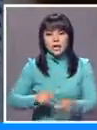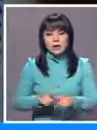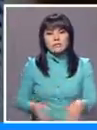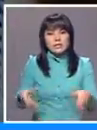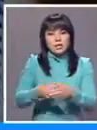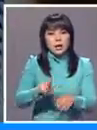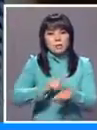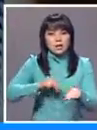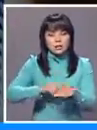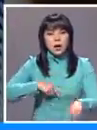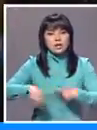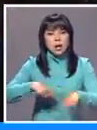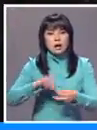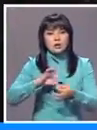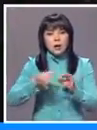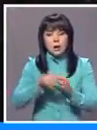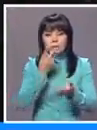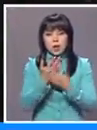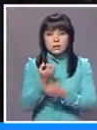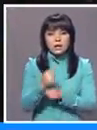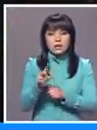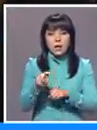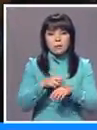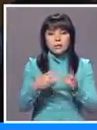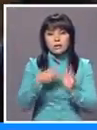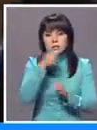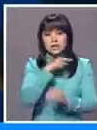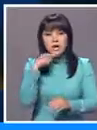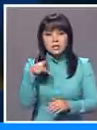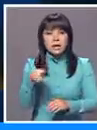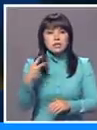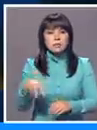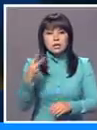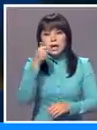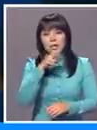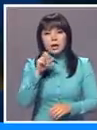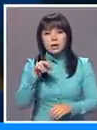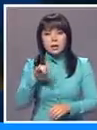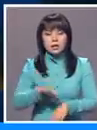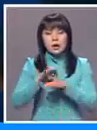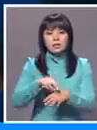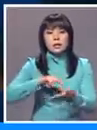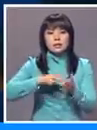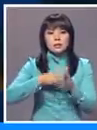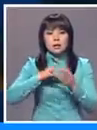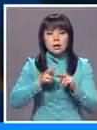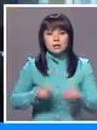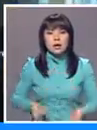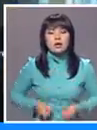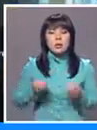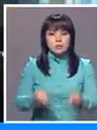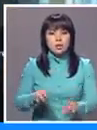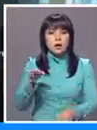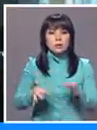полициясы футболдан әлем чемпионатын 2018 жылы Ресейде, 2022 жылы Катарда өткізуге байланысты қылмыстық іс